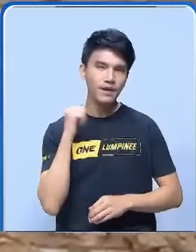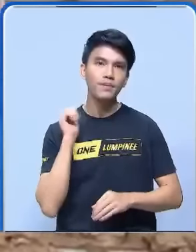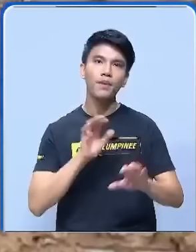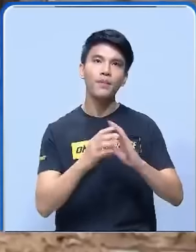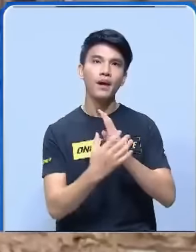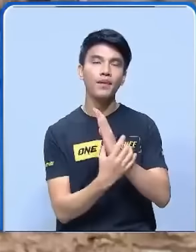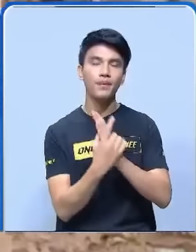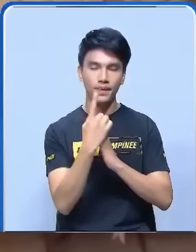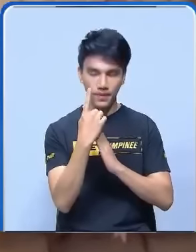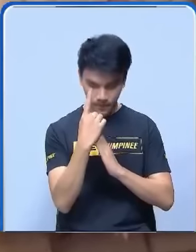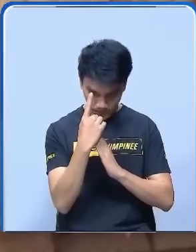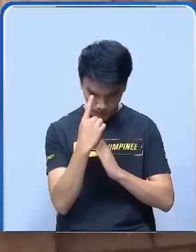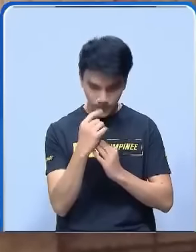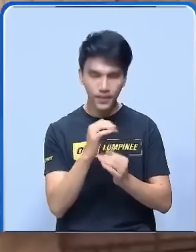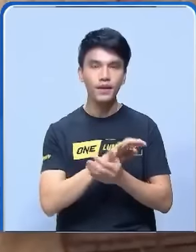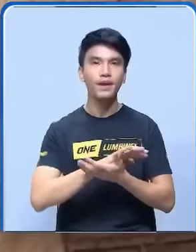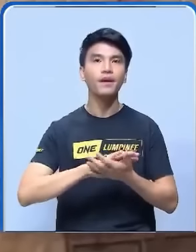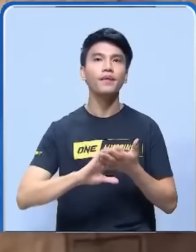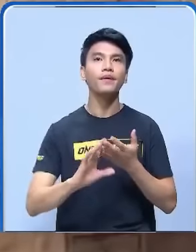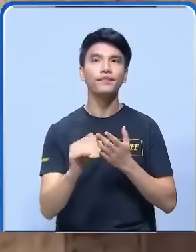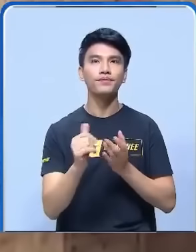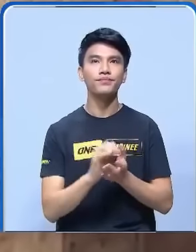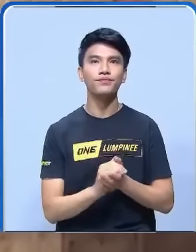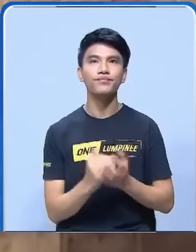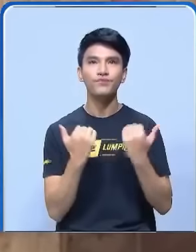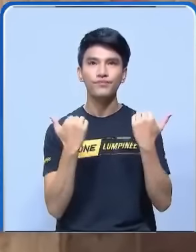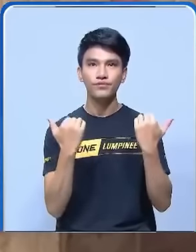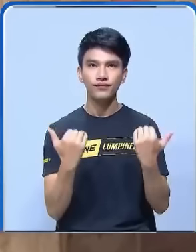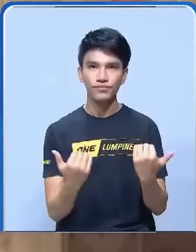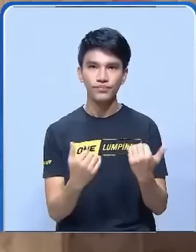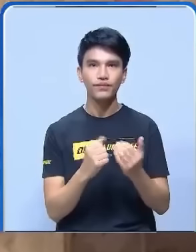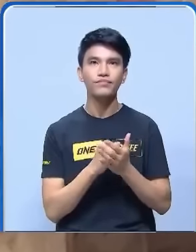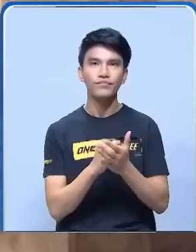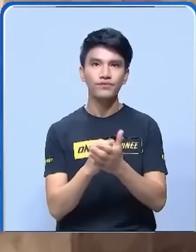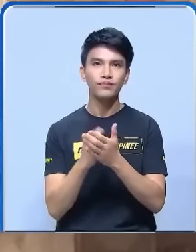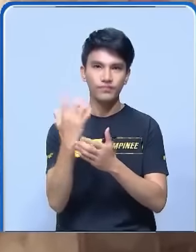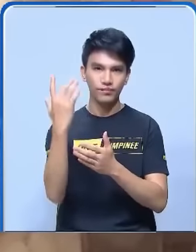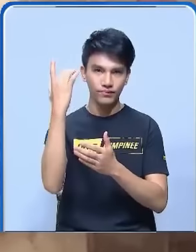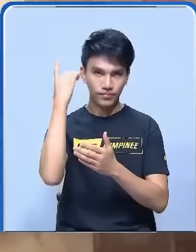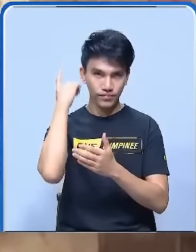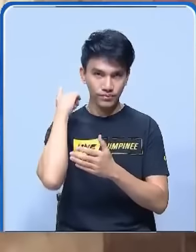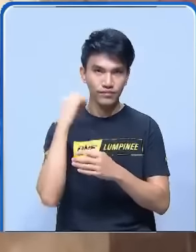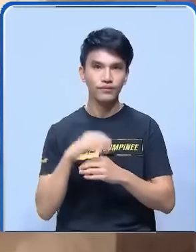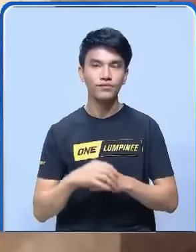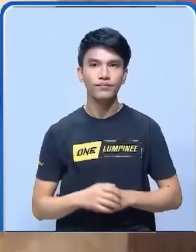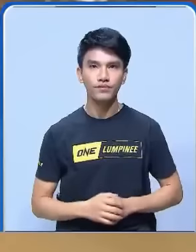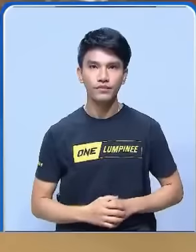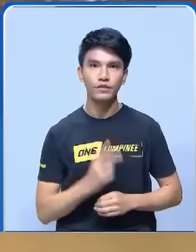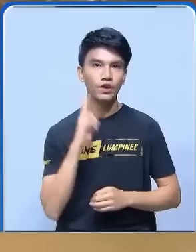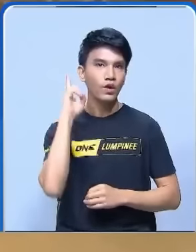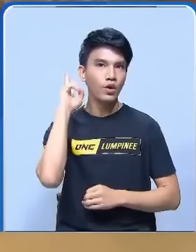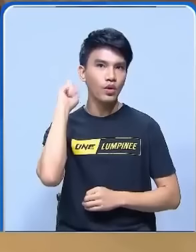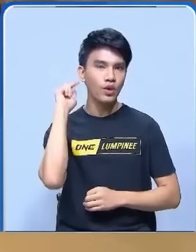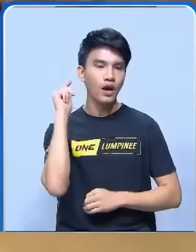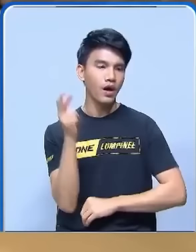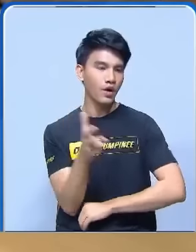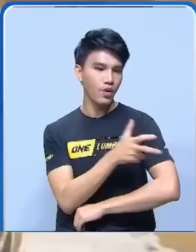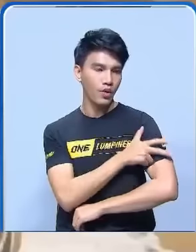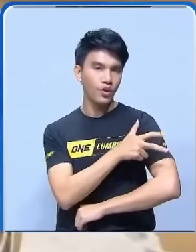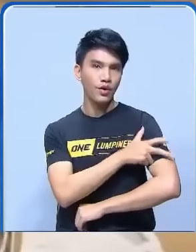สัปดาห์นะคะจึงจะแล้วเสร็จค่ะ นี่ฮะเรื่องของการฟื้นฟูเยียวยาเมื่อวานนี้เปิดสวิตช์ทันข่าวผมคุยกับดร.เอสุชั